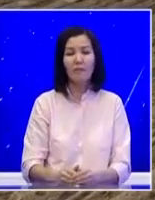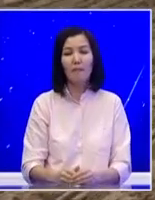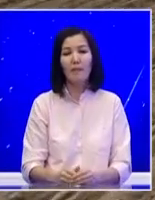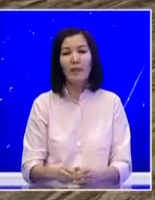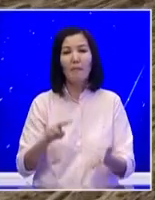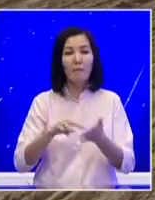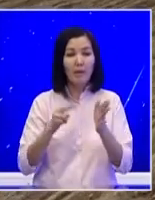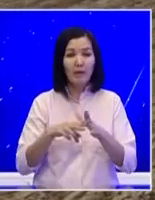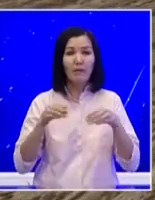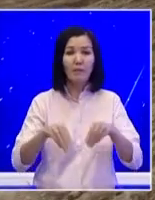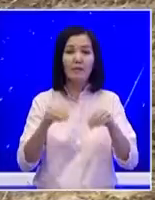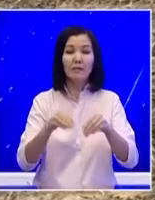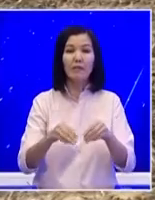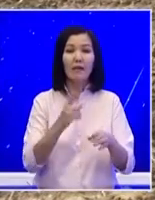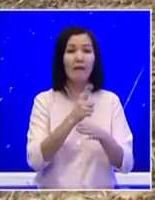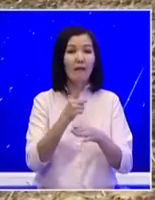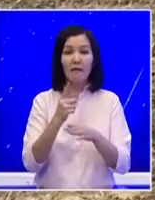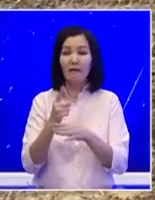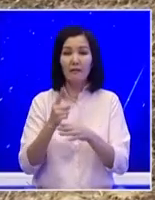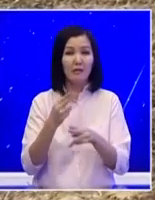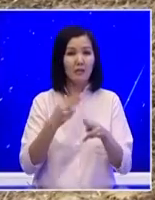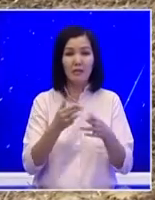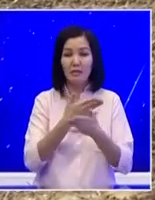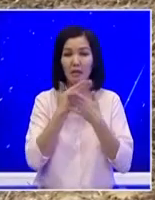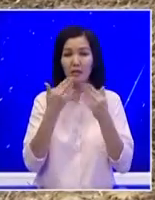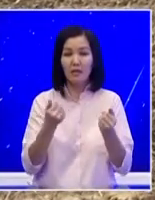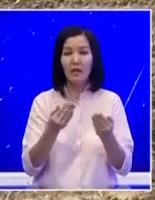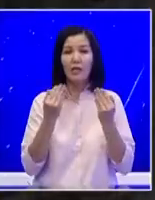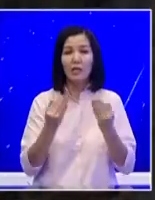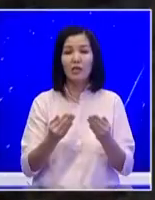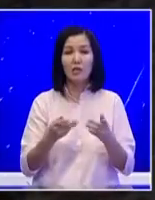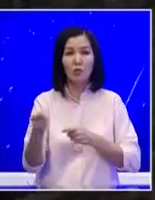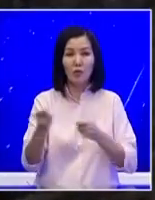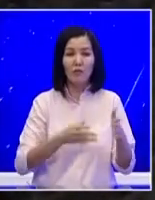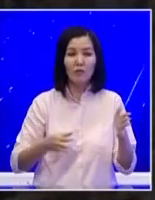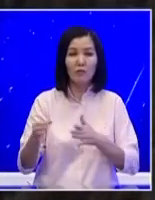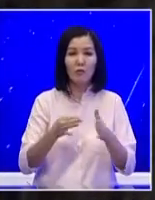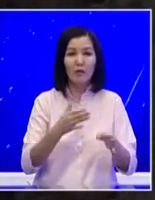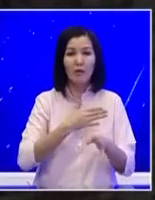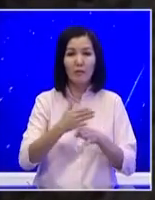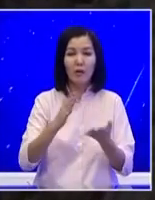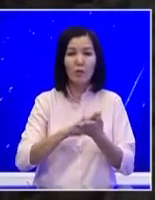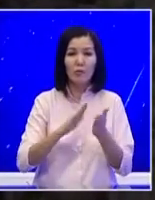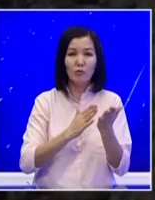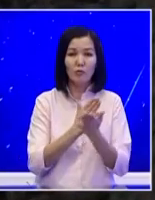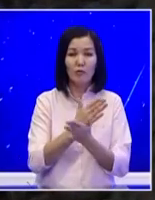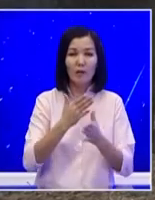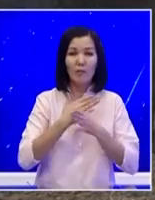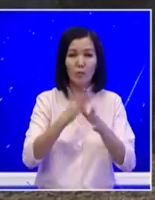идет и посевная. Карантин не стал помехой для горячей страды. Со стороны руководства области оказана вся необходимая